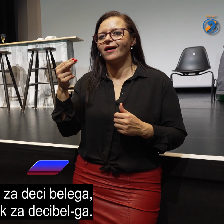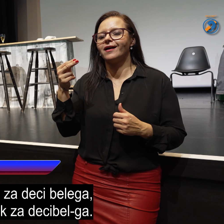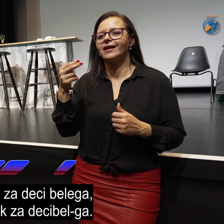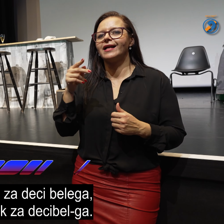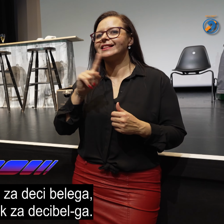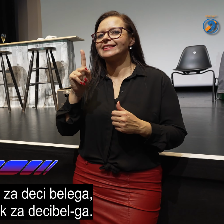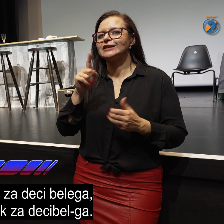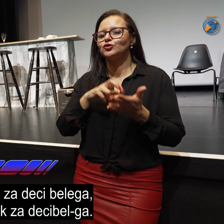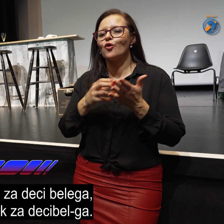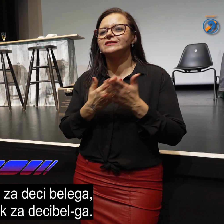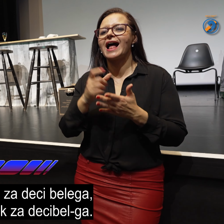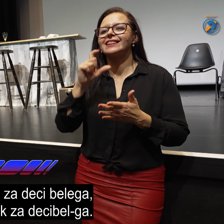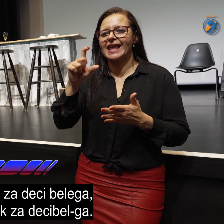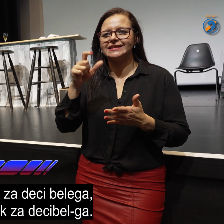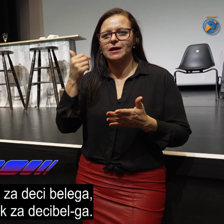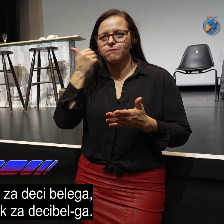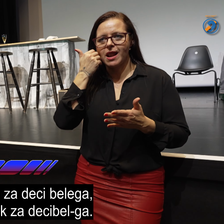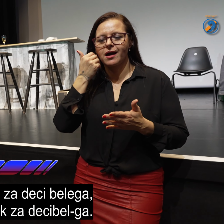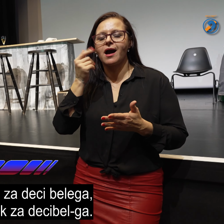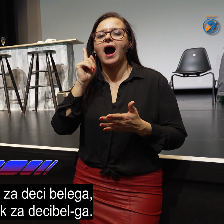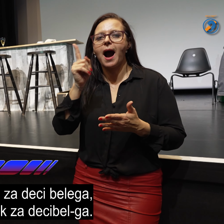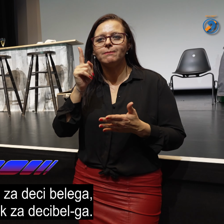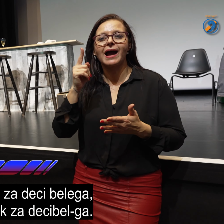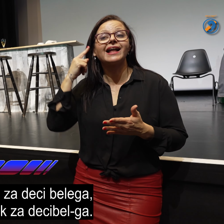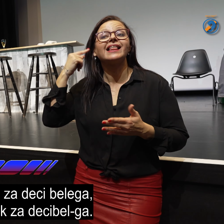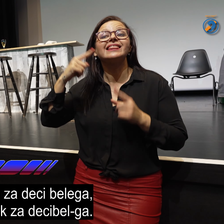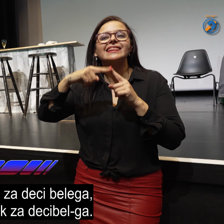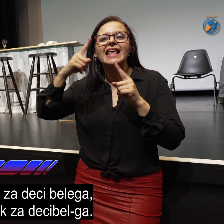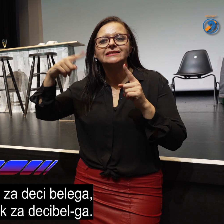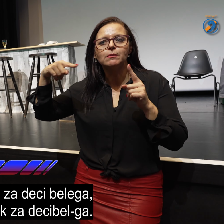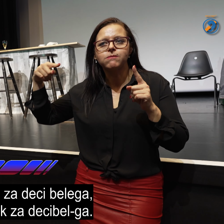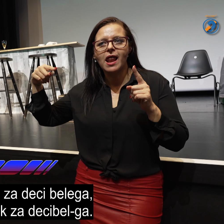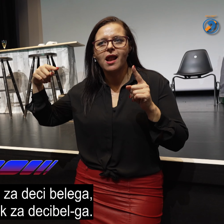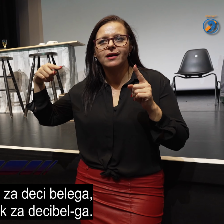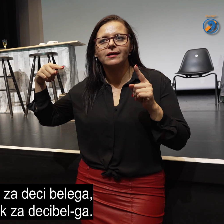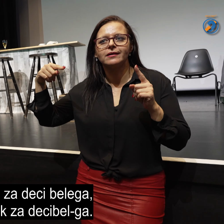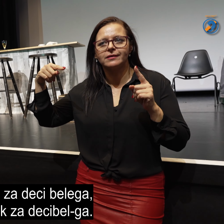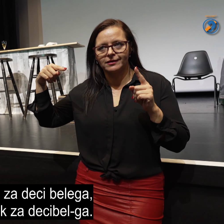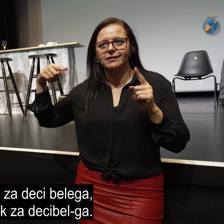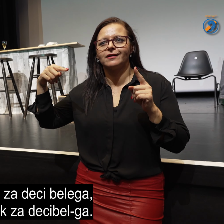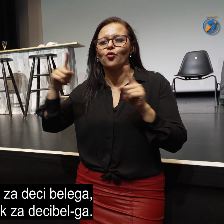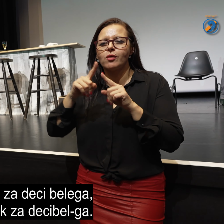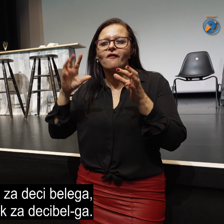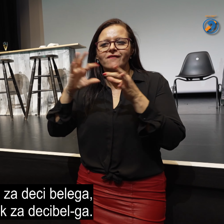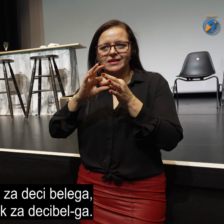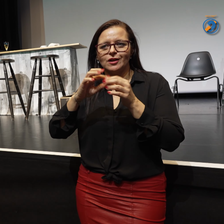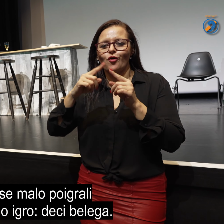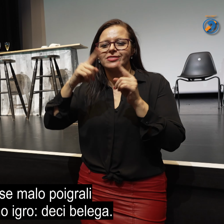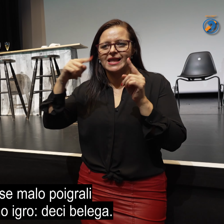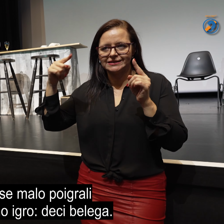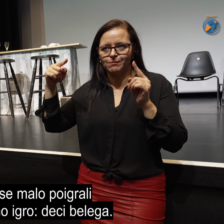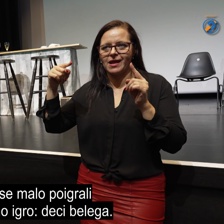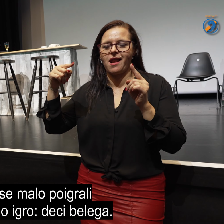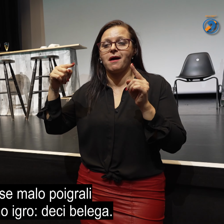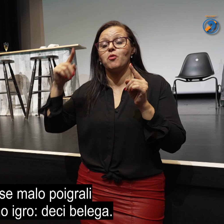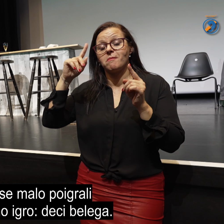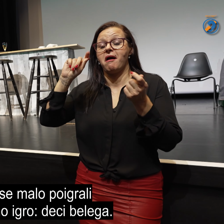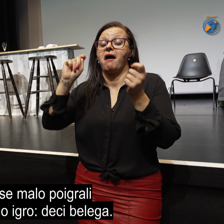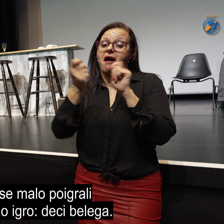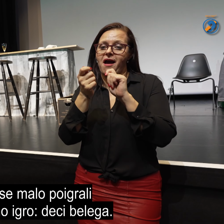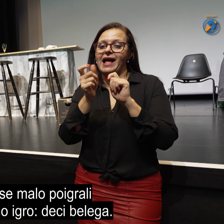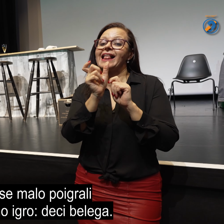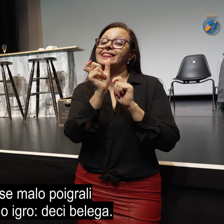Na slov ni šlo za decibelega, ampak za decibel, se pravi na slov povezavo